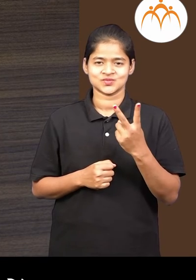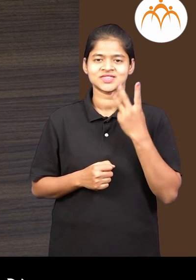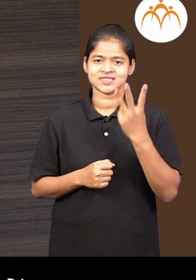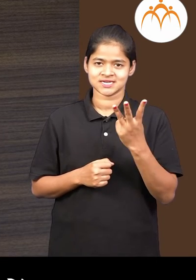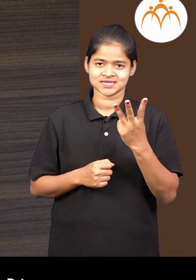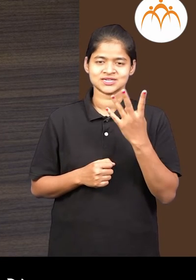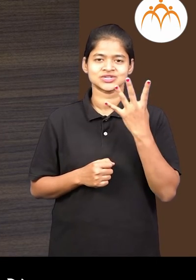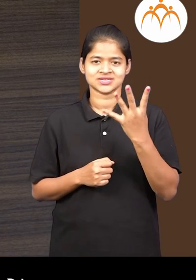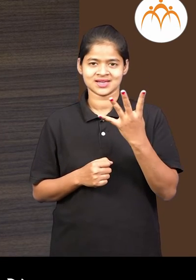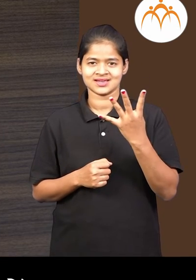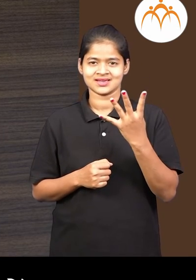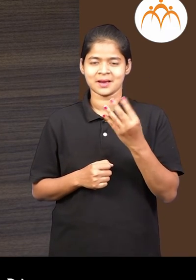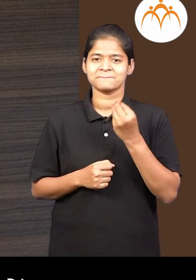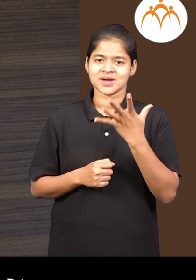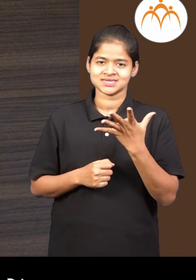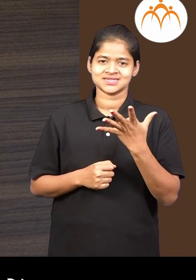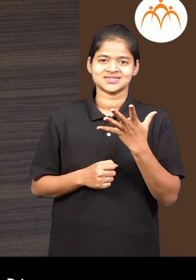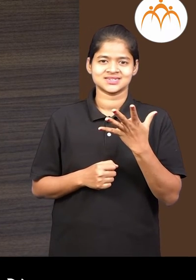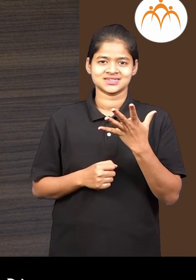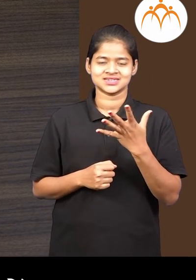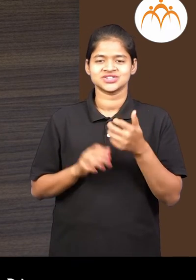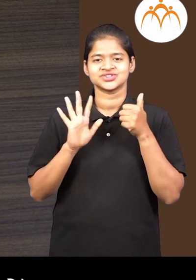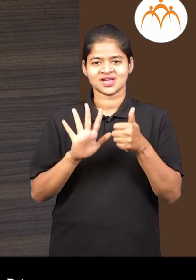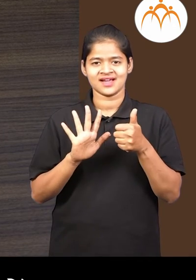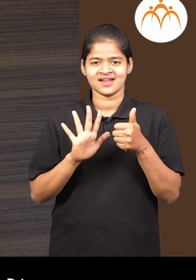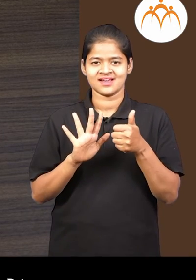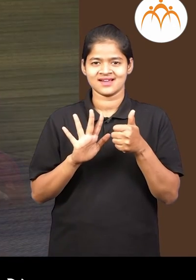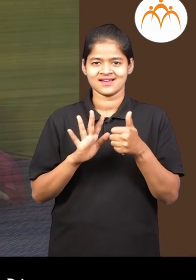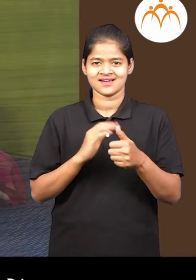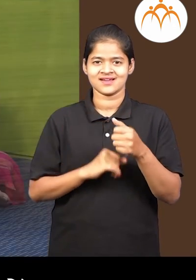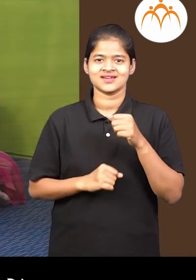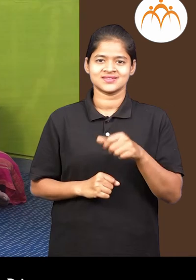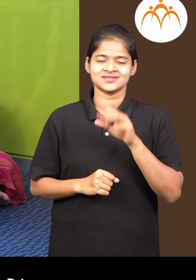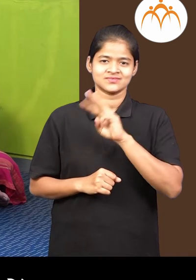दोन तीन चार पात